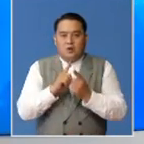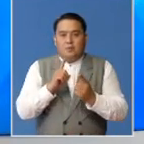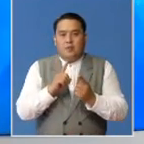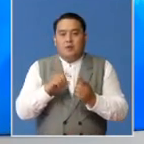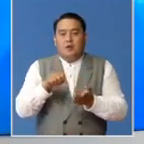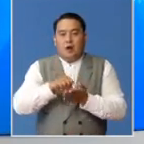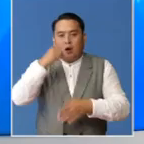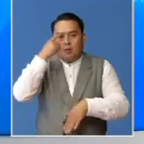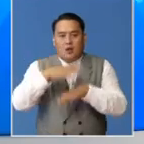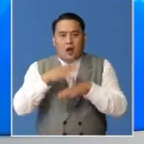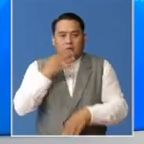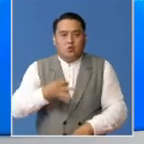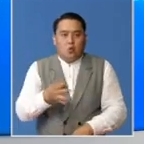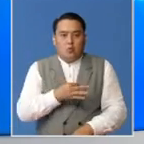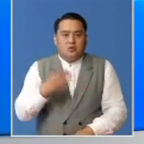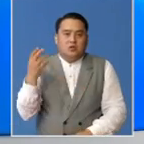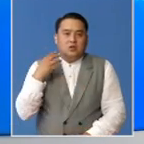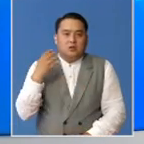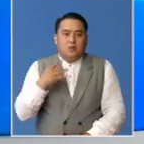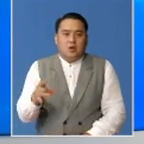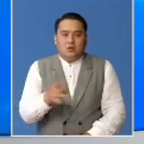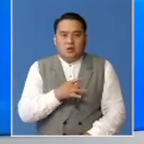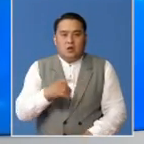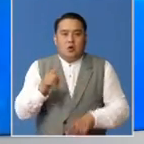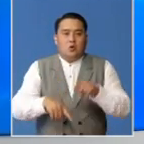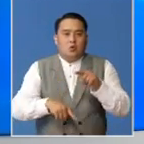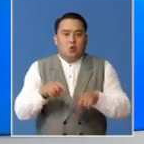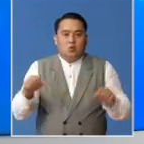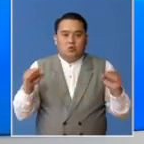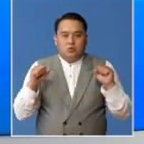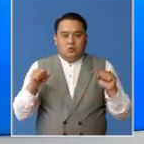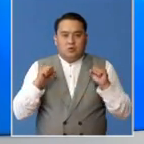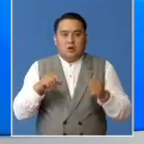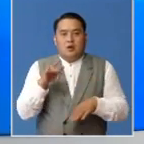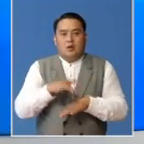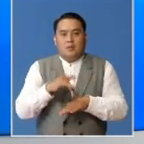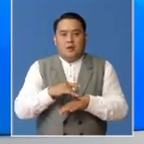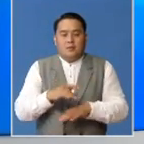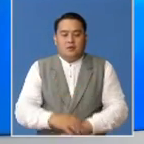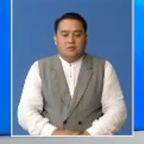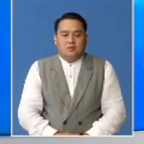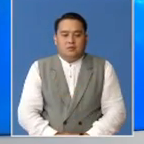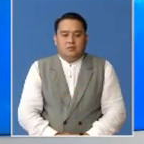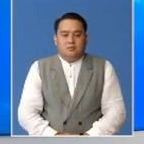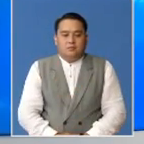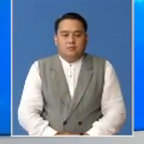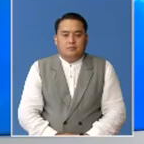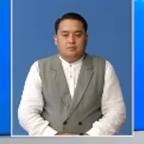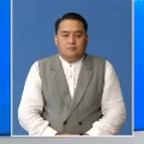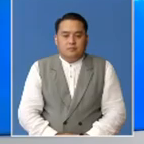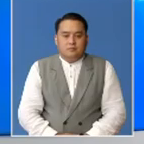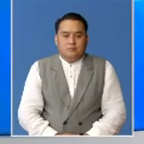встретили представители акиматов Алматинской области и Кербулакского района, родственники, спортсмены и болельщики.